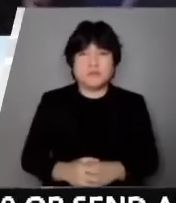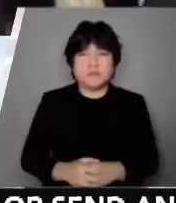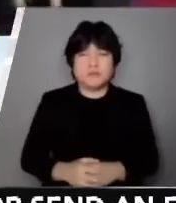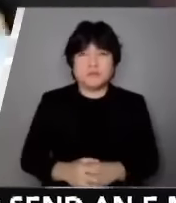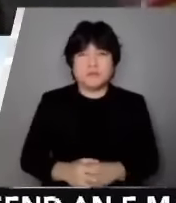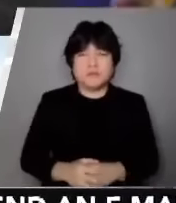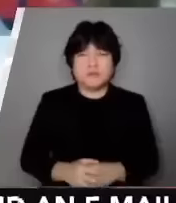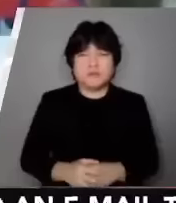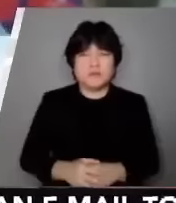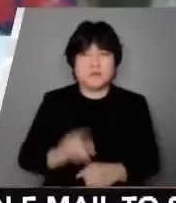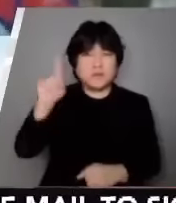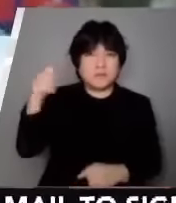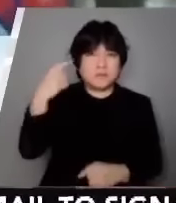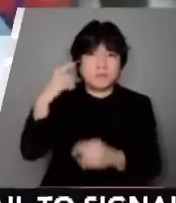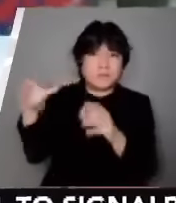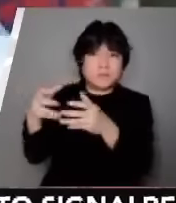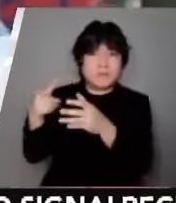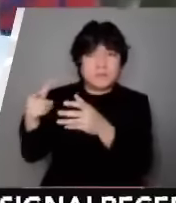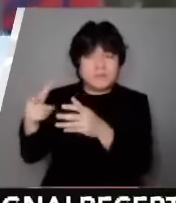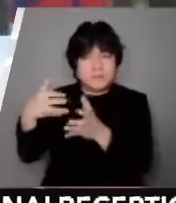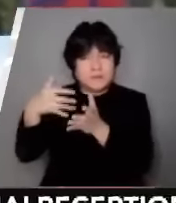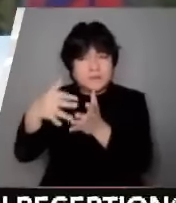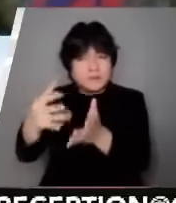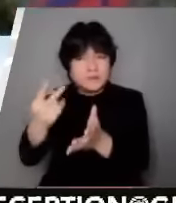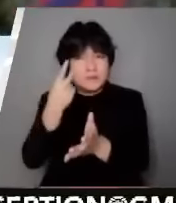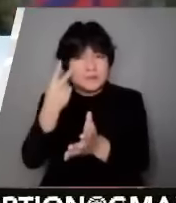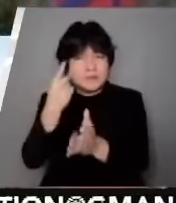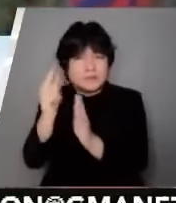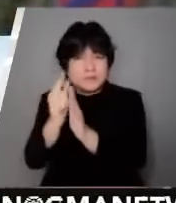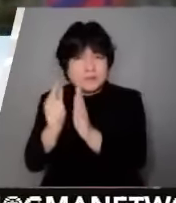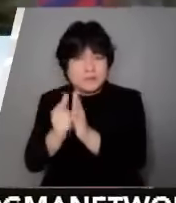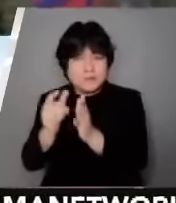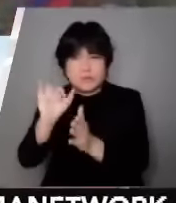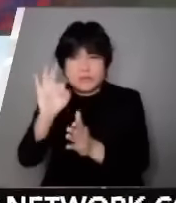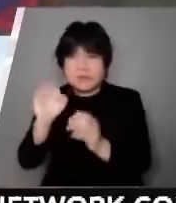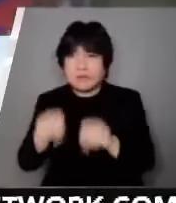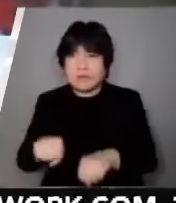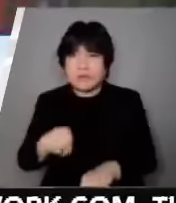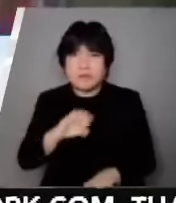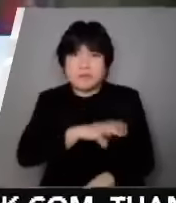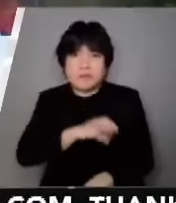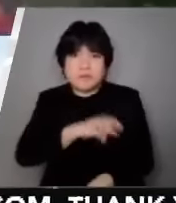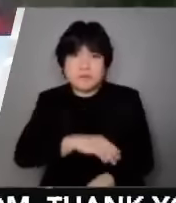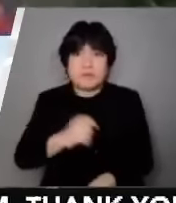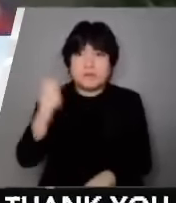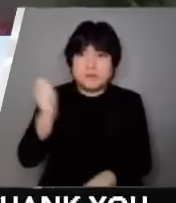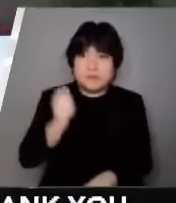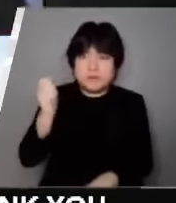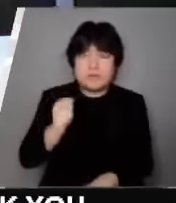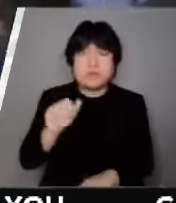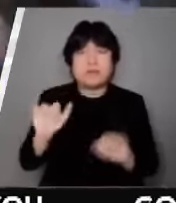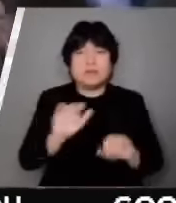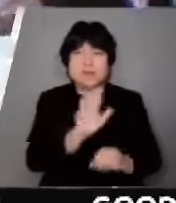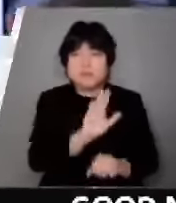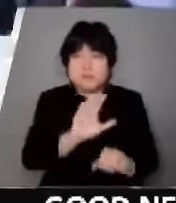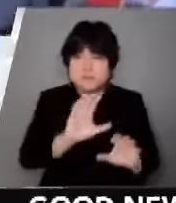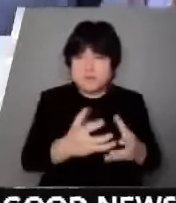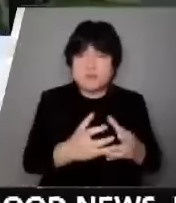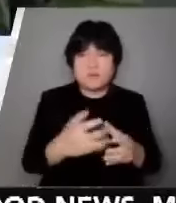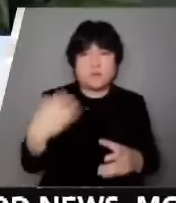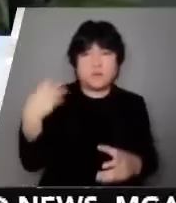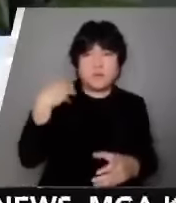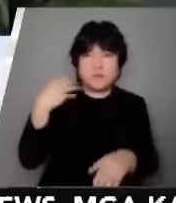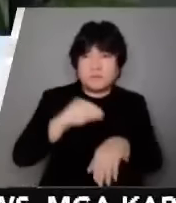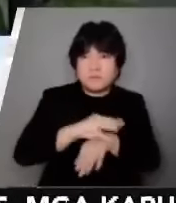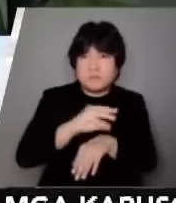ng mga kasalukuyang batas para bigyan ng dagdag benepisyo ang mga atleta pati na ang kanilang coaches. Isusulong naman ng Philippine